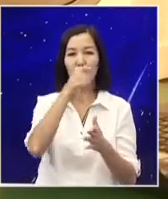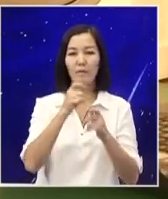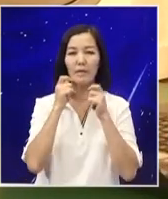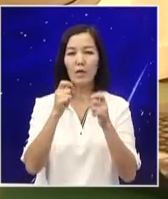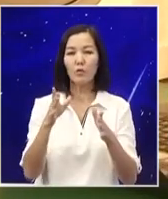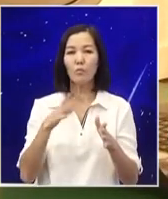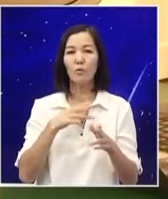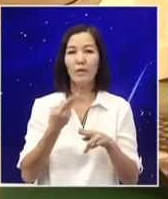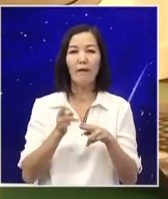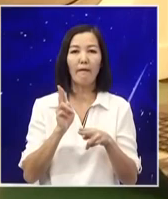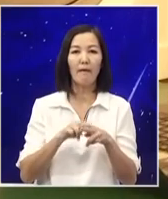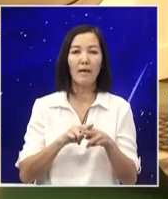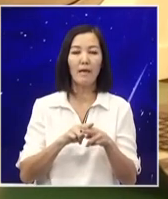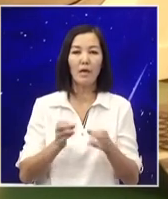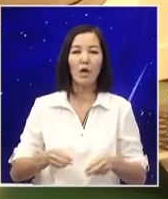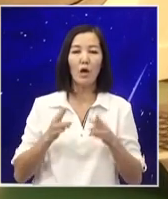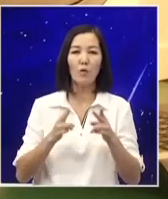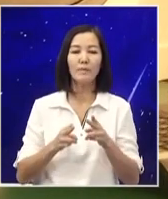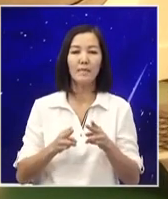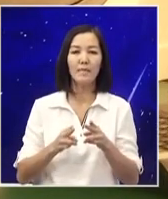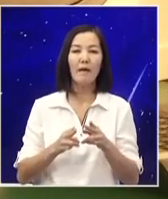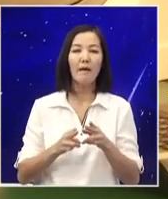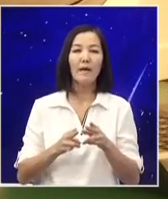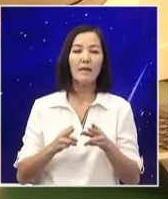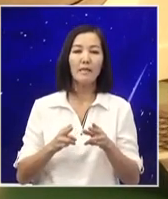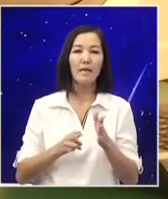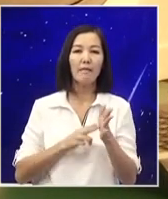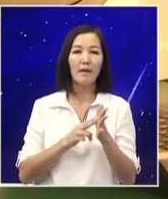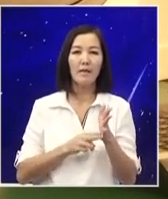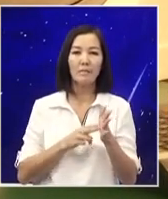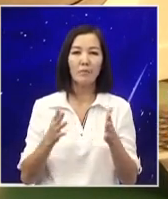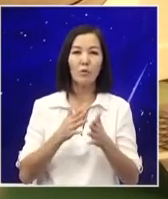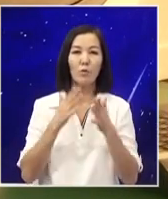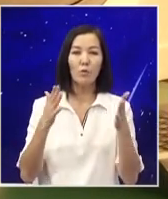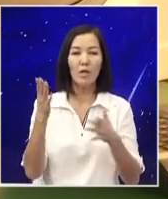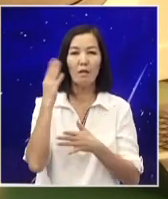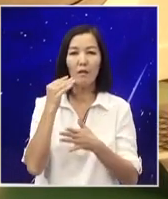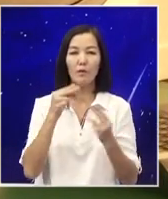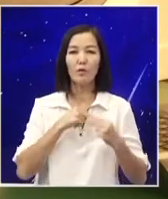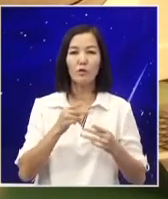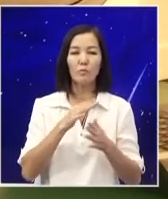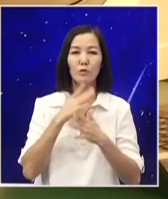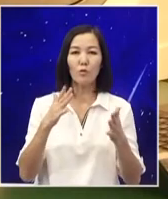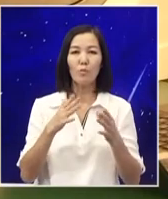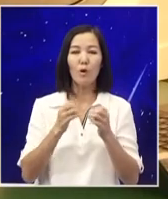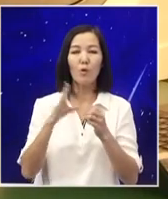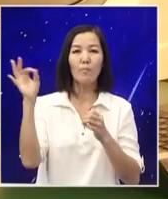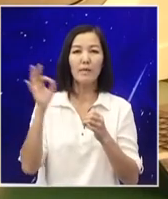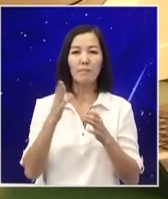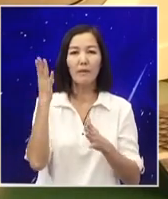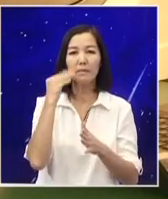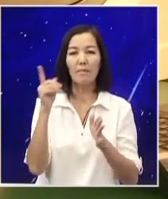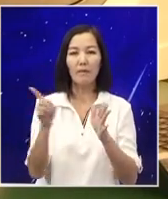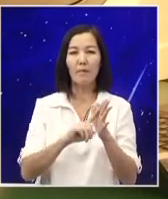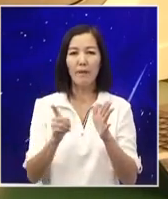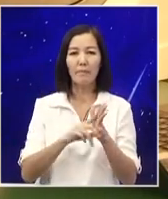үшін ең ыңғайлы, әрі қауіпсіз транспорт қой. Үлкен мегаполисте жұмыс көп. Қапшағайлықтардың 15% Алматыға барып келіп табыс